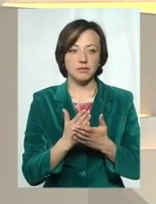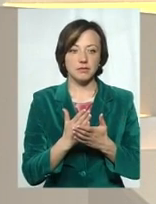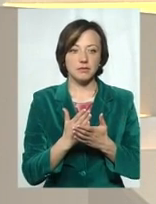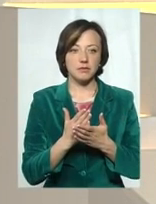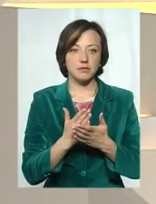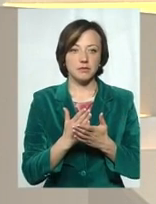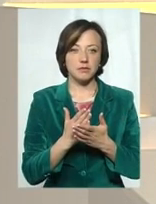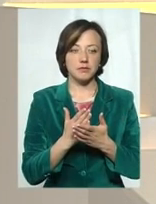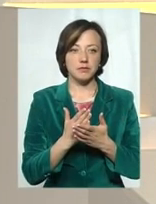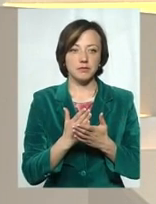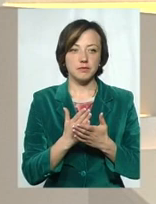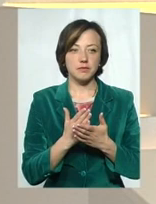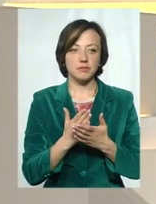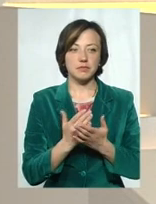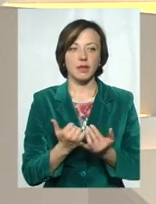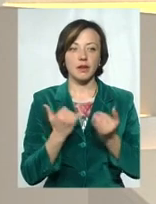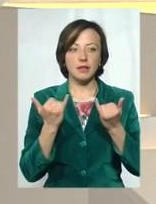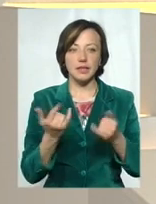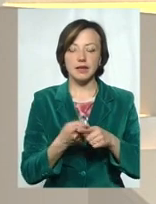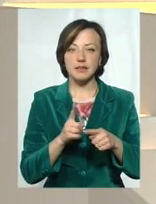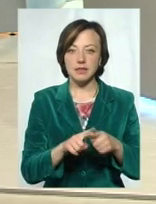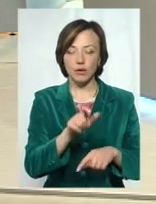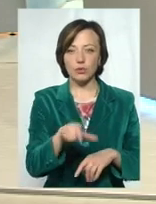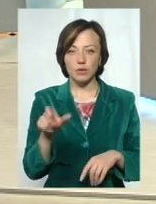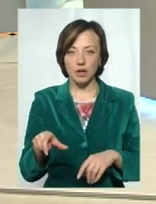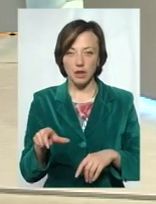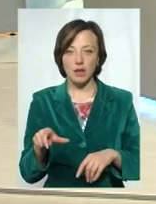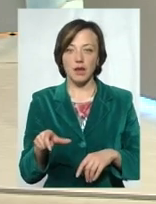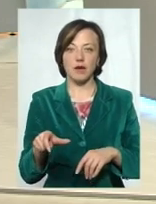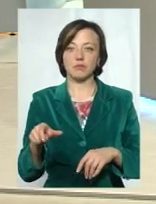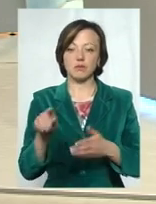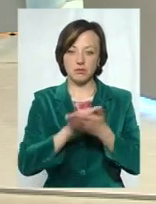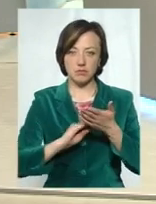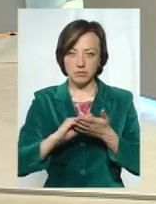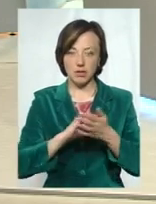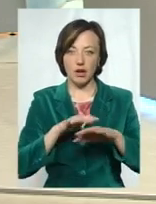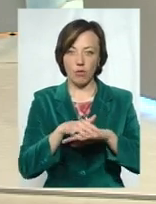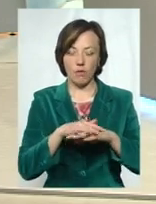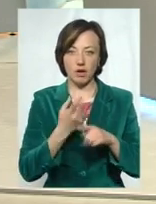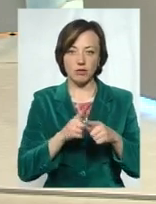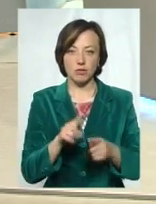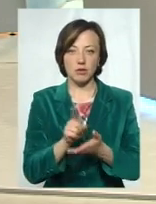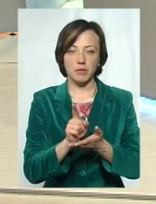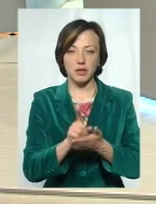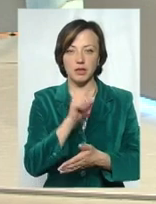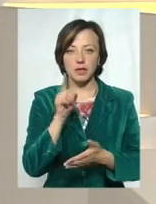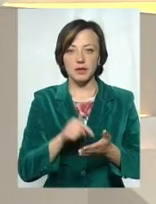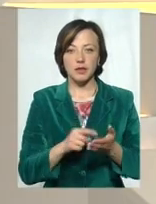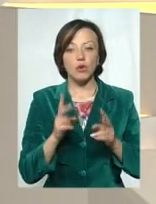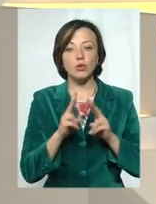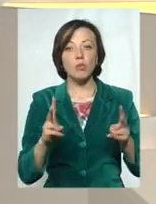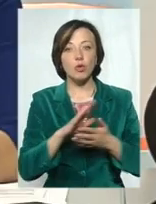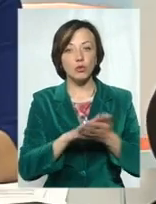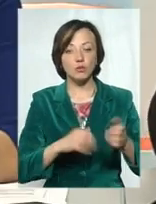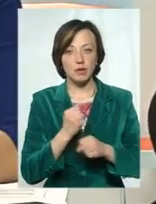представляє уряд, для цих пенсіонерів актуалізувати ту пенсію? Ви знаєте, там же мова спочатку самі, йшла... Самі, які працюють, ні,